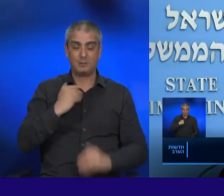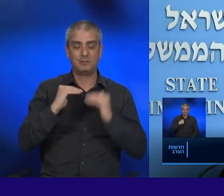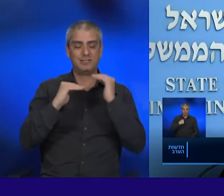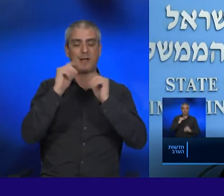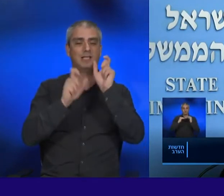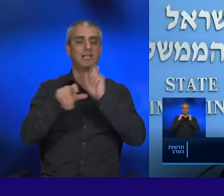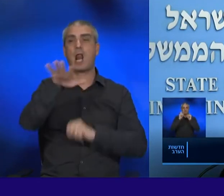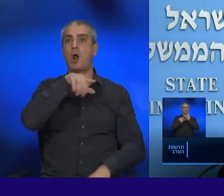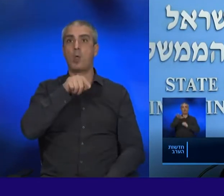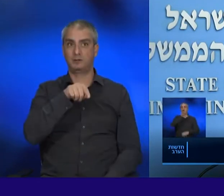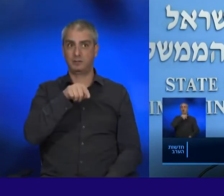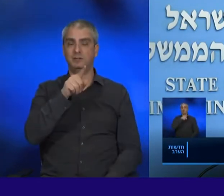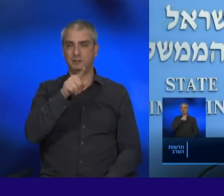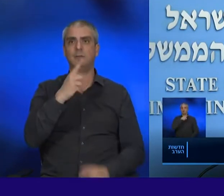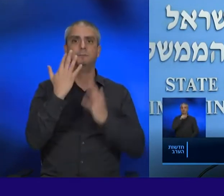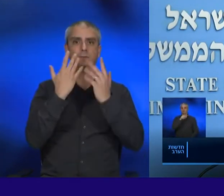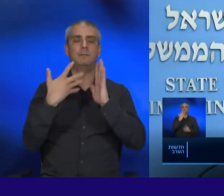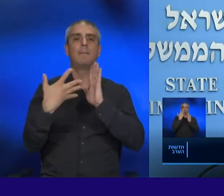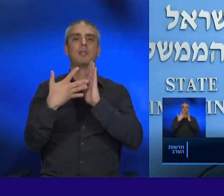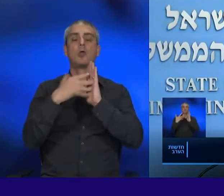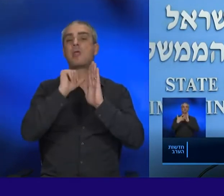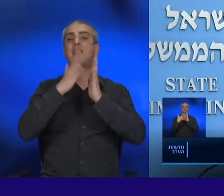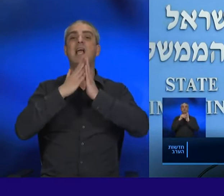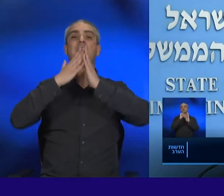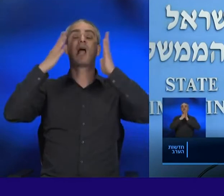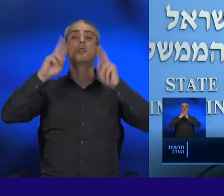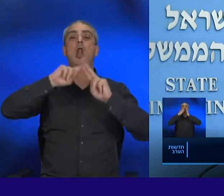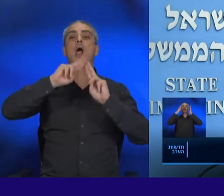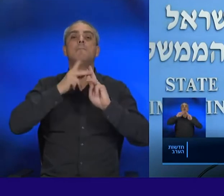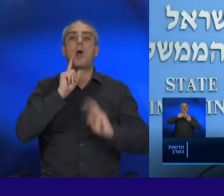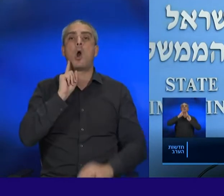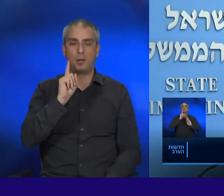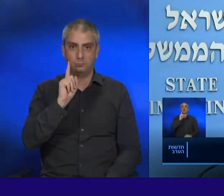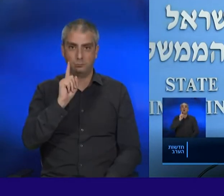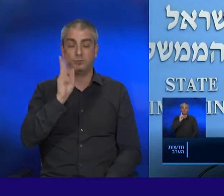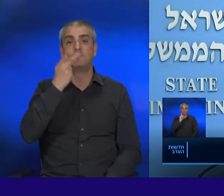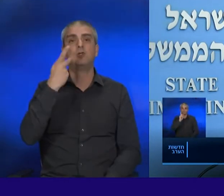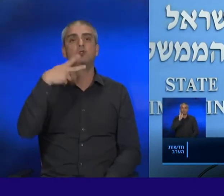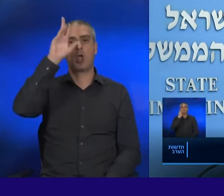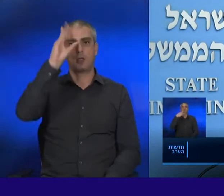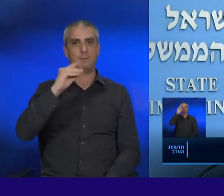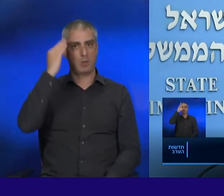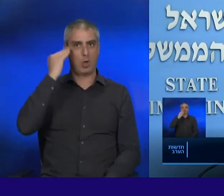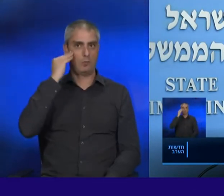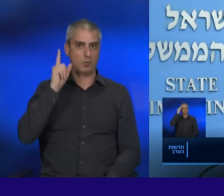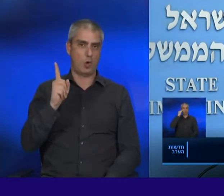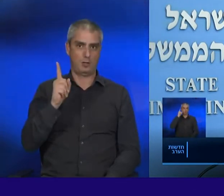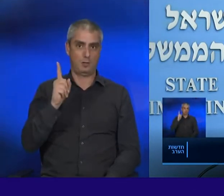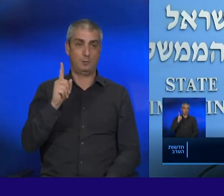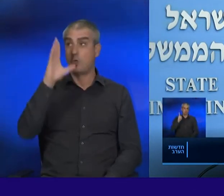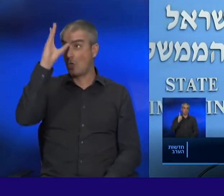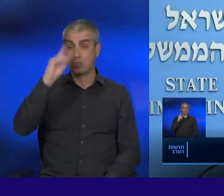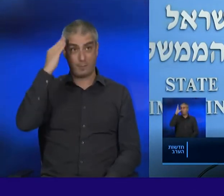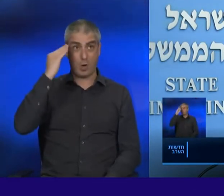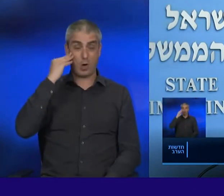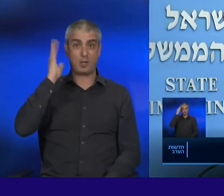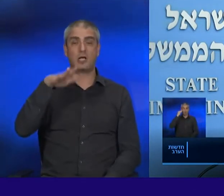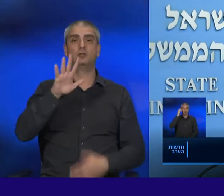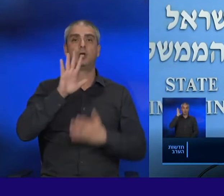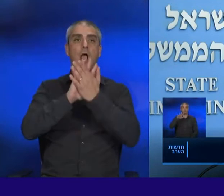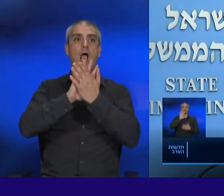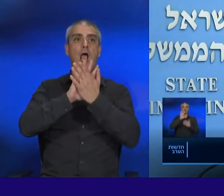לאוכלוסייה, זהו מספר הבדיקות הגדול ביותר בעולם, אפילו יותר מדרום קוריאה. בדרום קוריאה יש כ